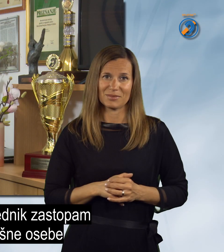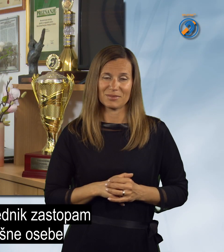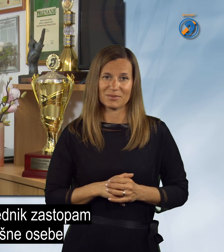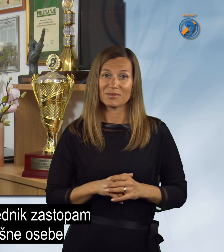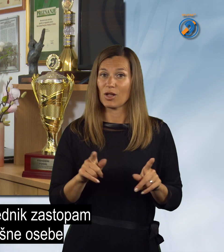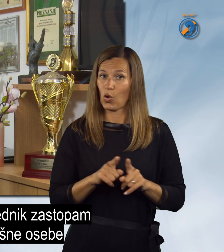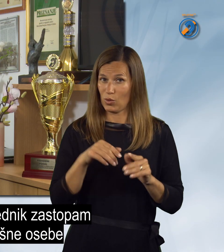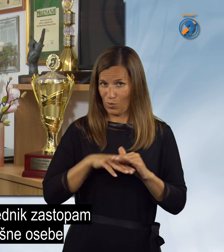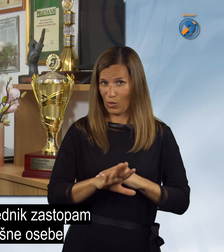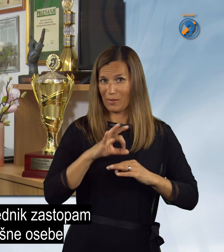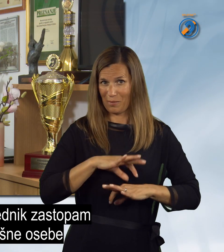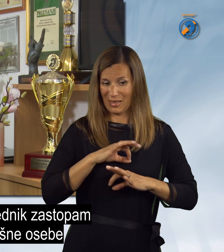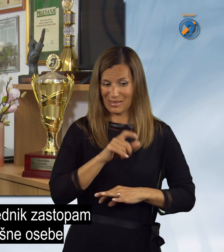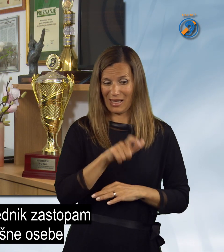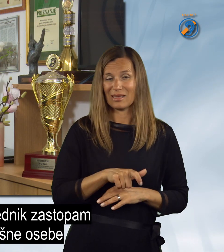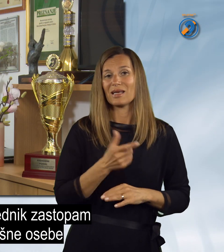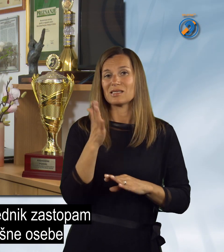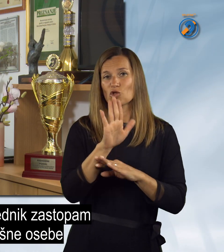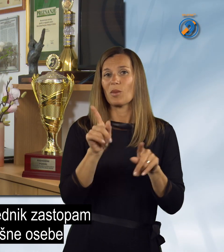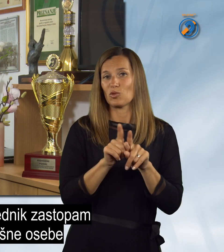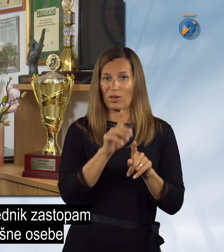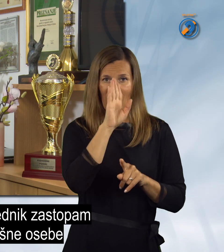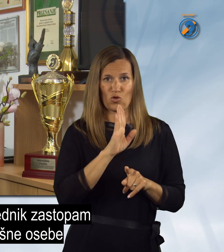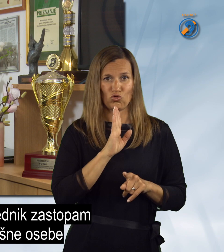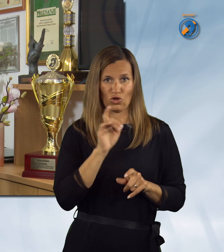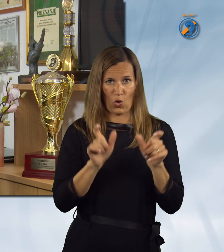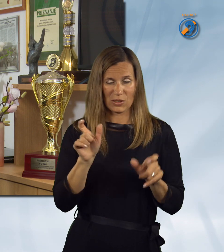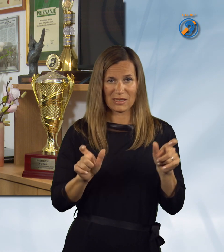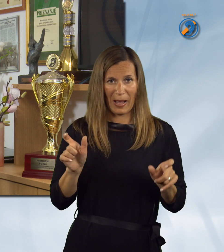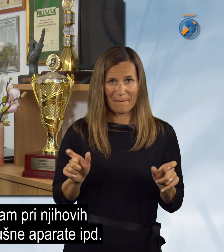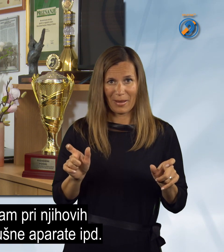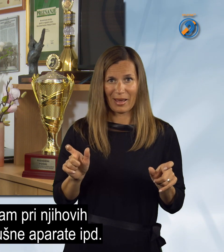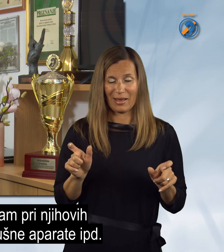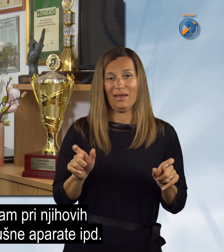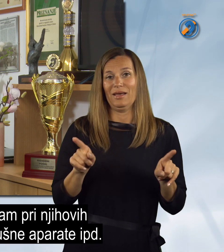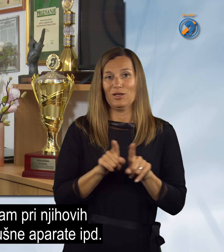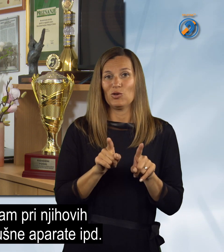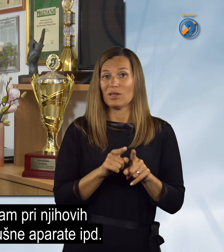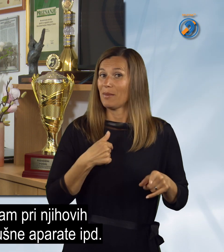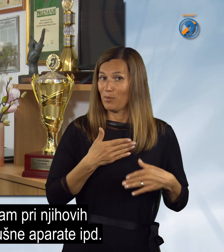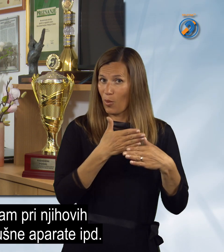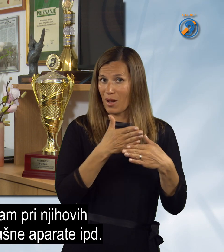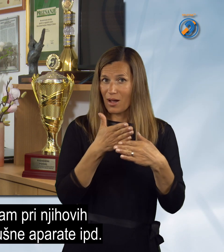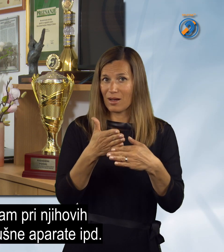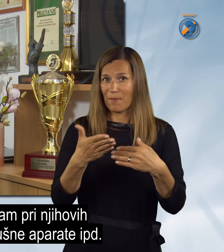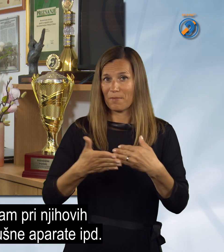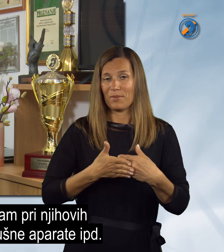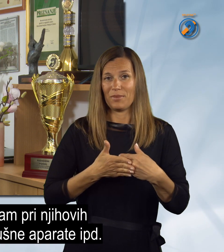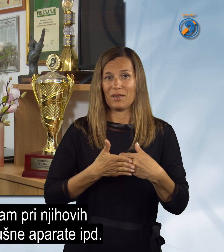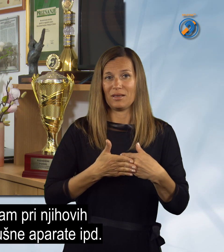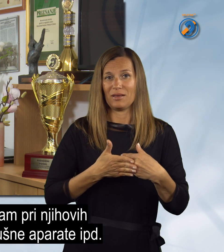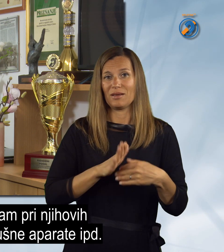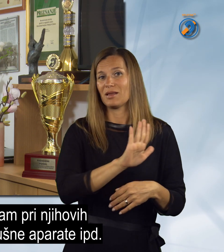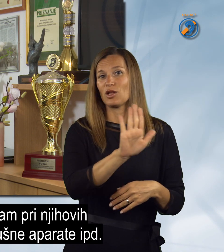Kot podpredsednik zastopam tudi naglušne osebe in tudi pomagam